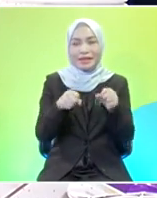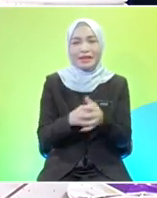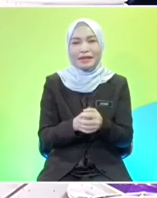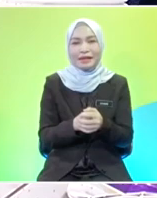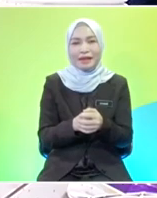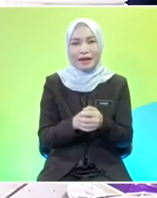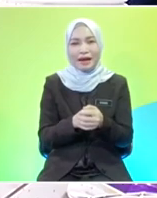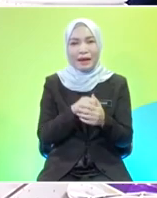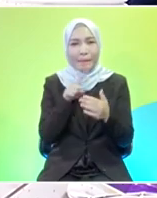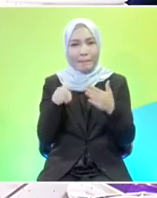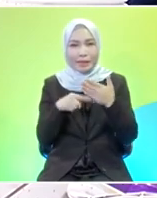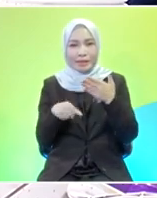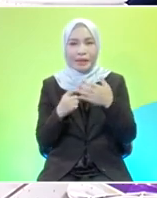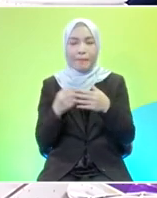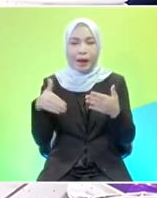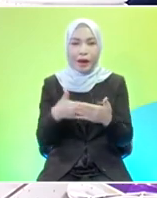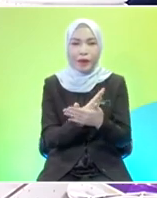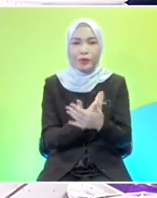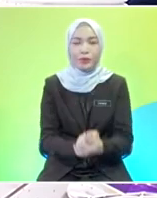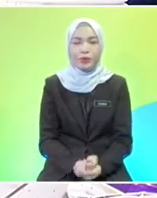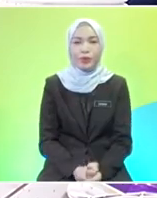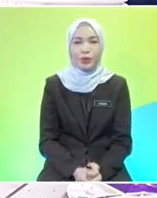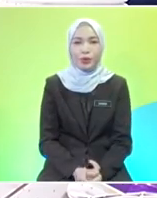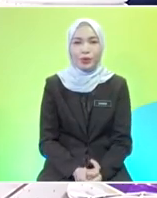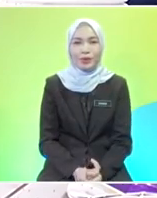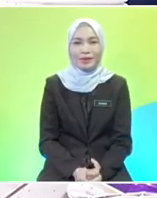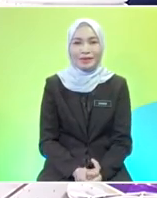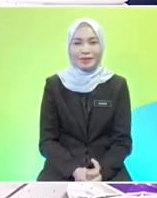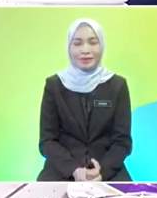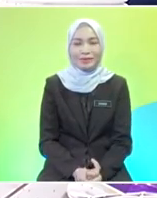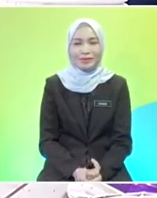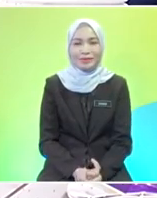lagi ke sekolah nanti